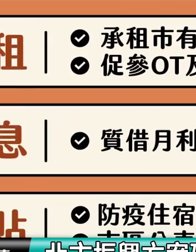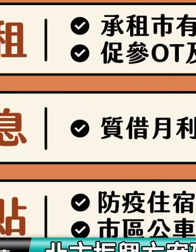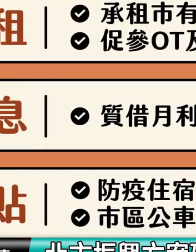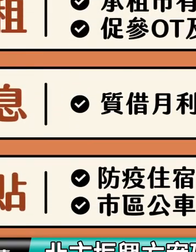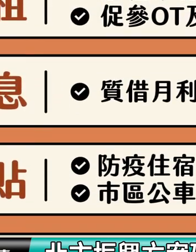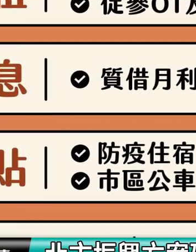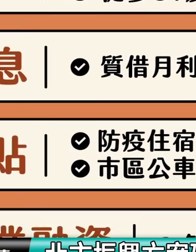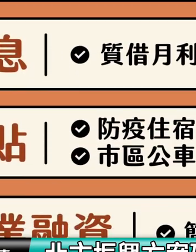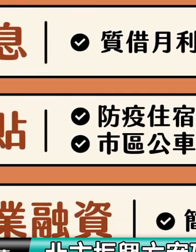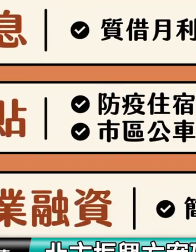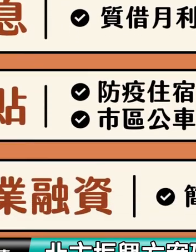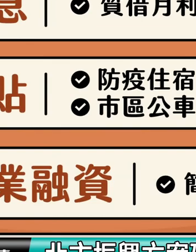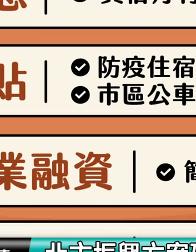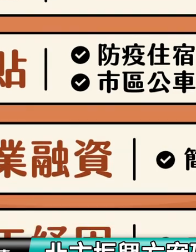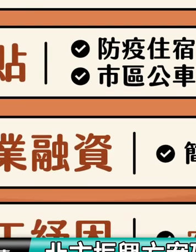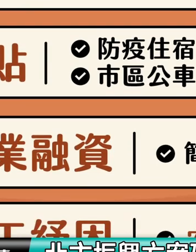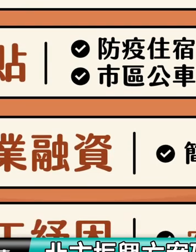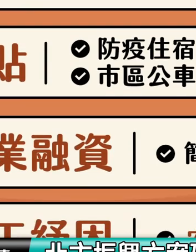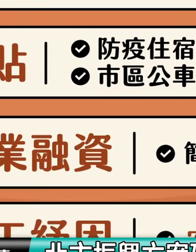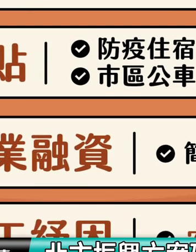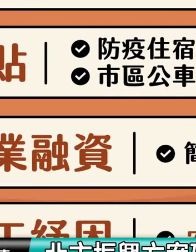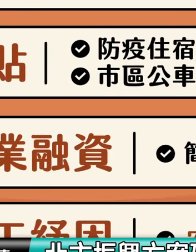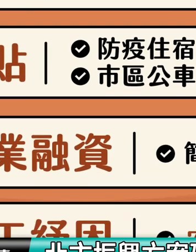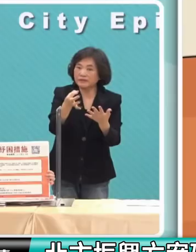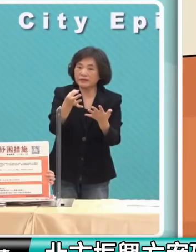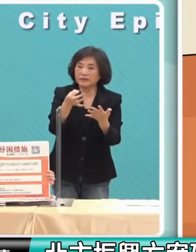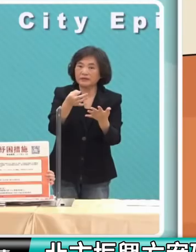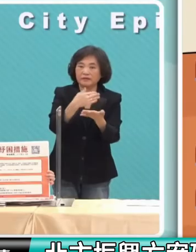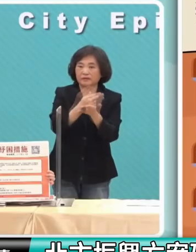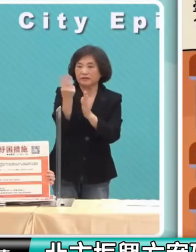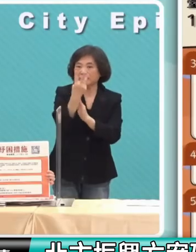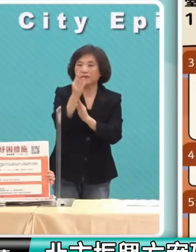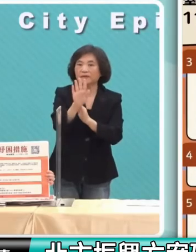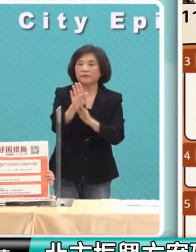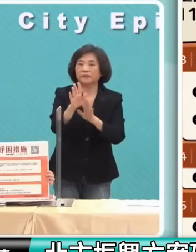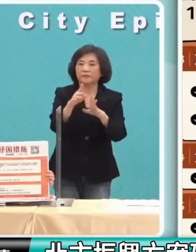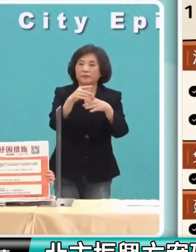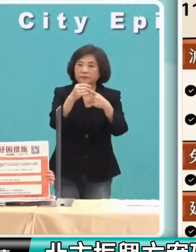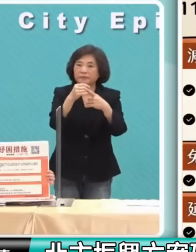量疫情还在，没有实质意义，各单位都还在会诊和研议，